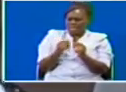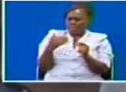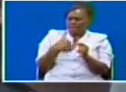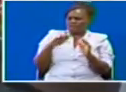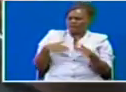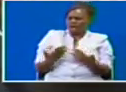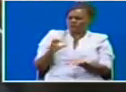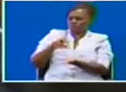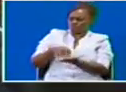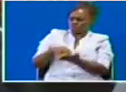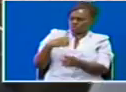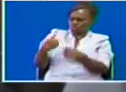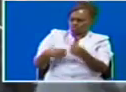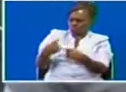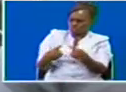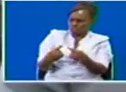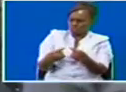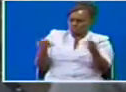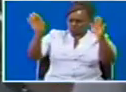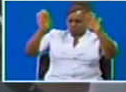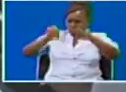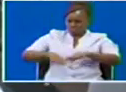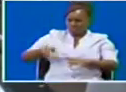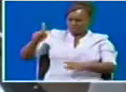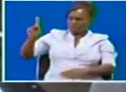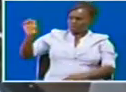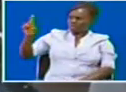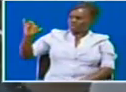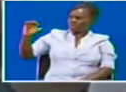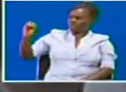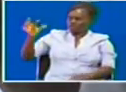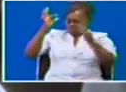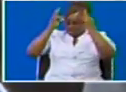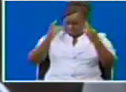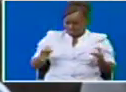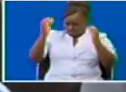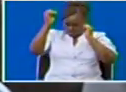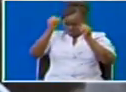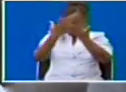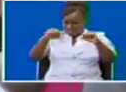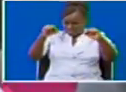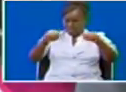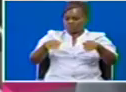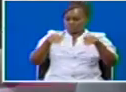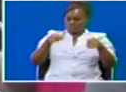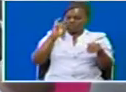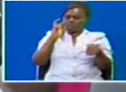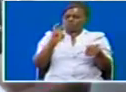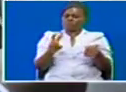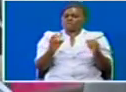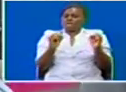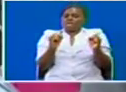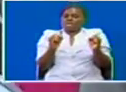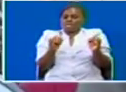mambo yanavyoendelea kule katika bonde la Kerio. Hata hivyo hatua ya Rais Uhuru Kenyatta inasubiriwa na wengi ionekane kwamba endapo